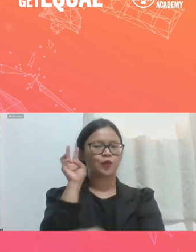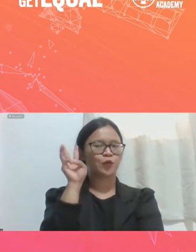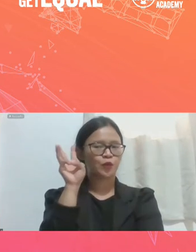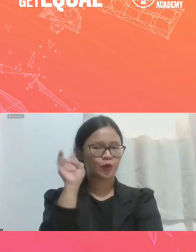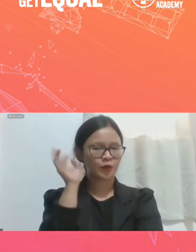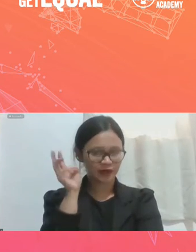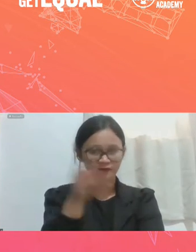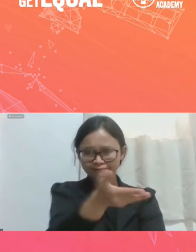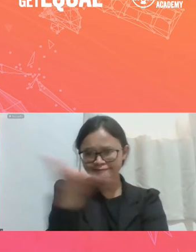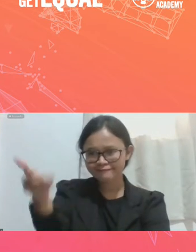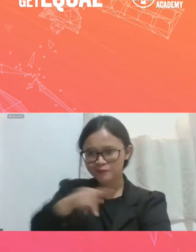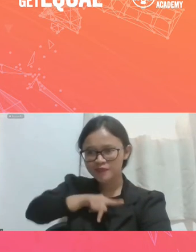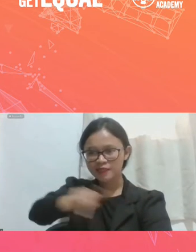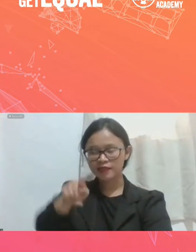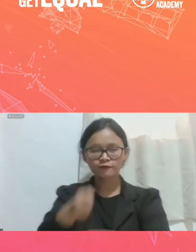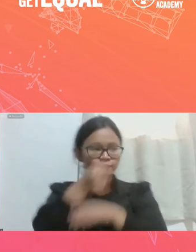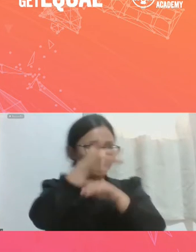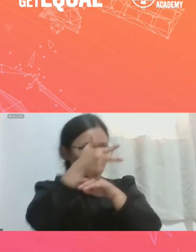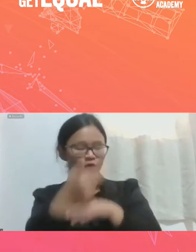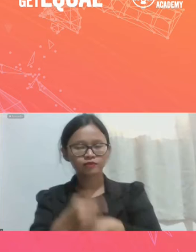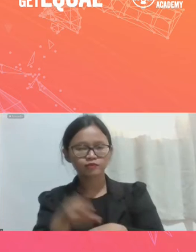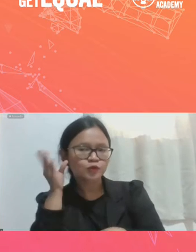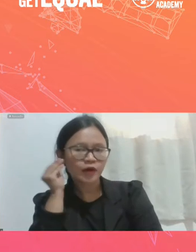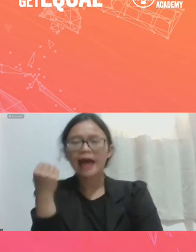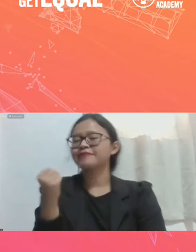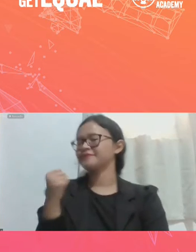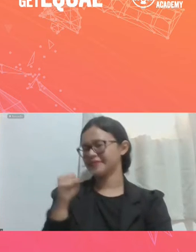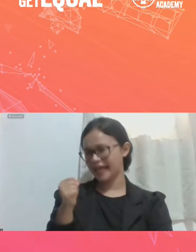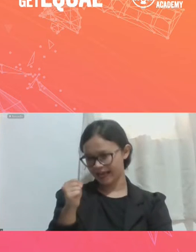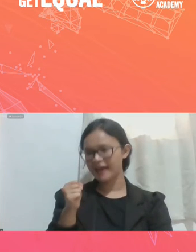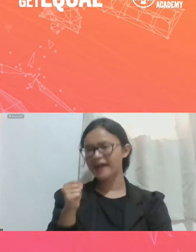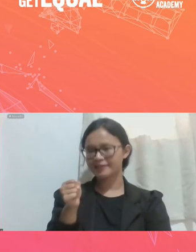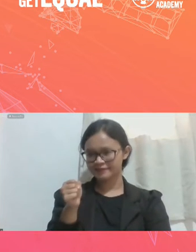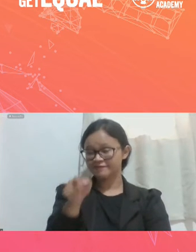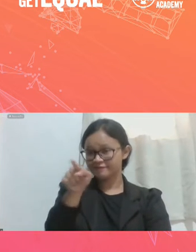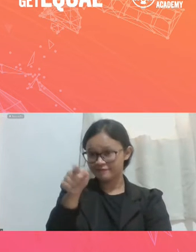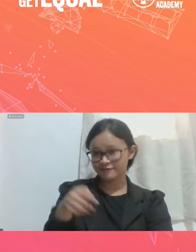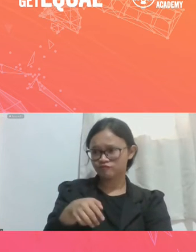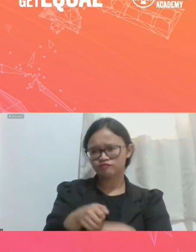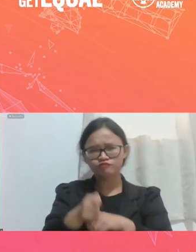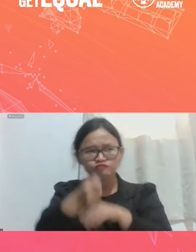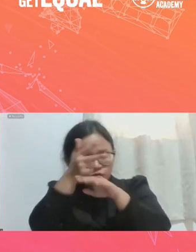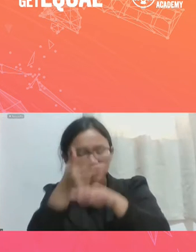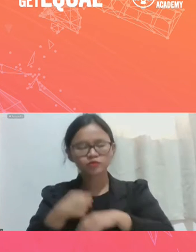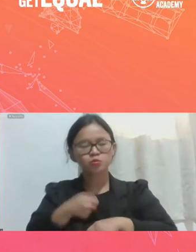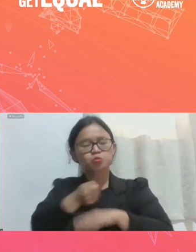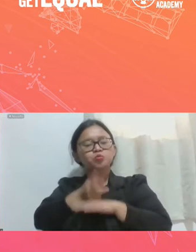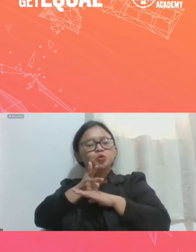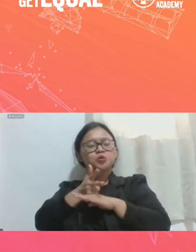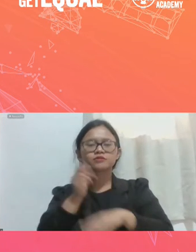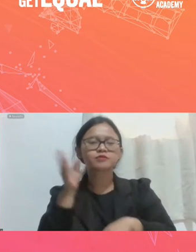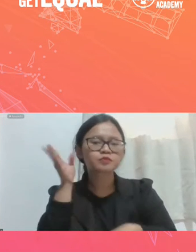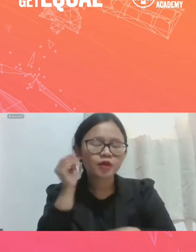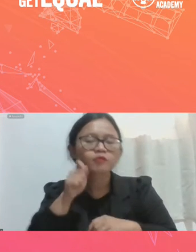tidak memiliki akses dan video. Teman-teman yang berada di ruang peserta, sekali lagi saya ingatkan tidak memiliki akses audio dan video karena kita sedang berada